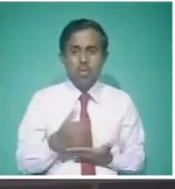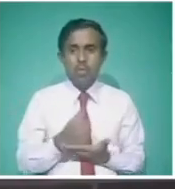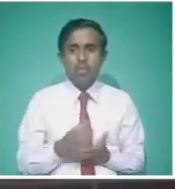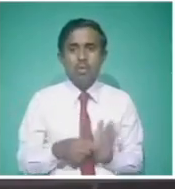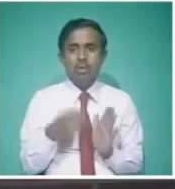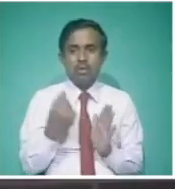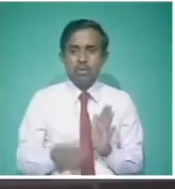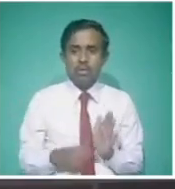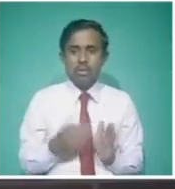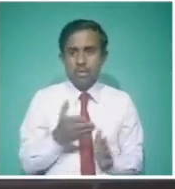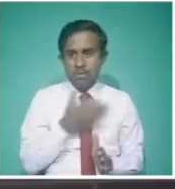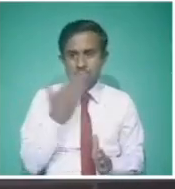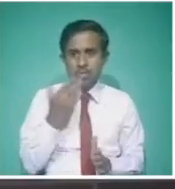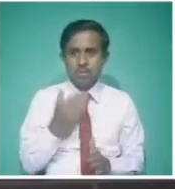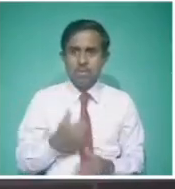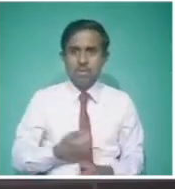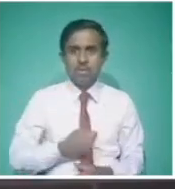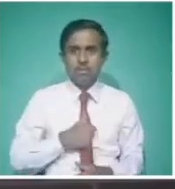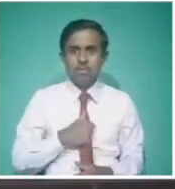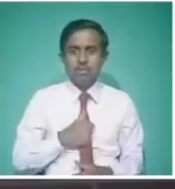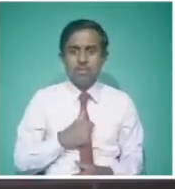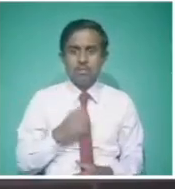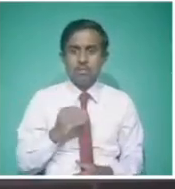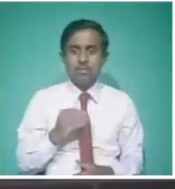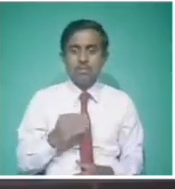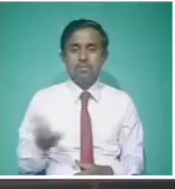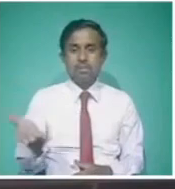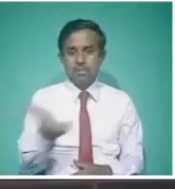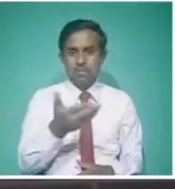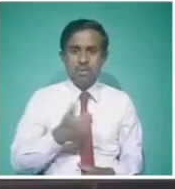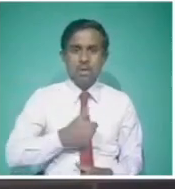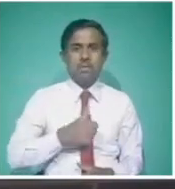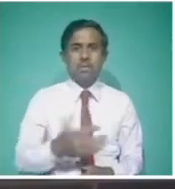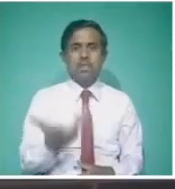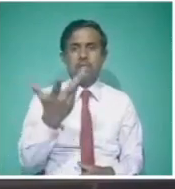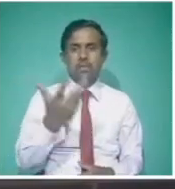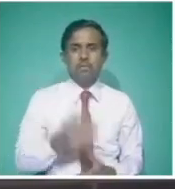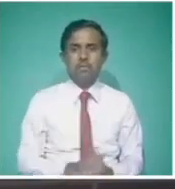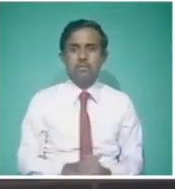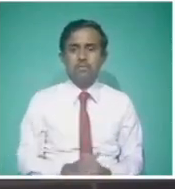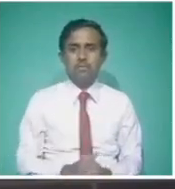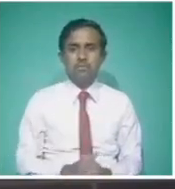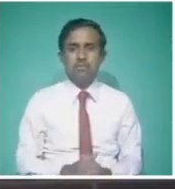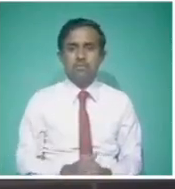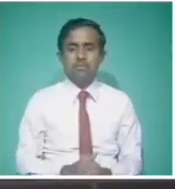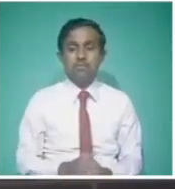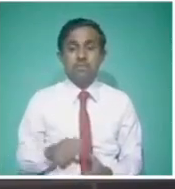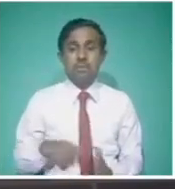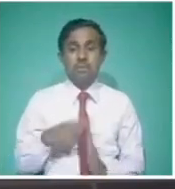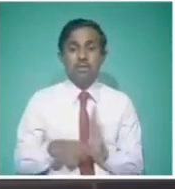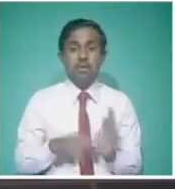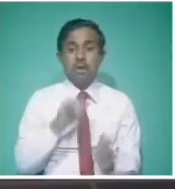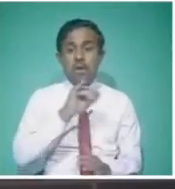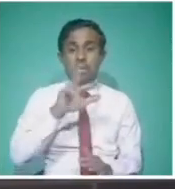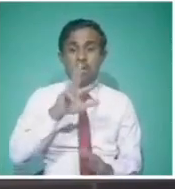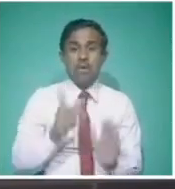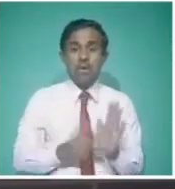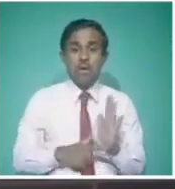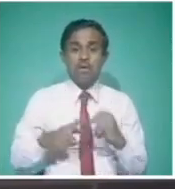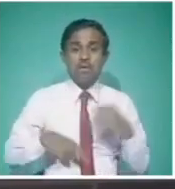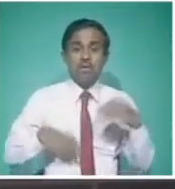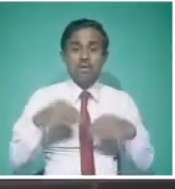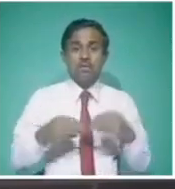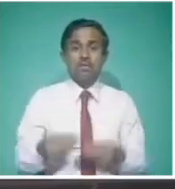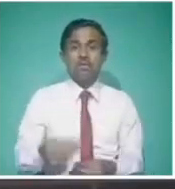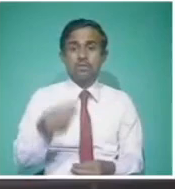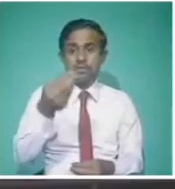අත්සන් කරන්න පුළුවන් නම් අපි කැමති. නමුත් ඒකට තමුන්නාන්සලා කැමති නැහැ. මේ අද මේ රටේ 69 ලක්ෂයක් ඡන්දය ලබා